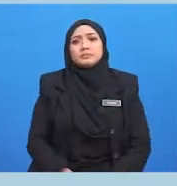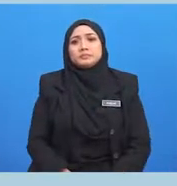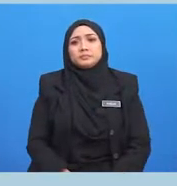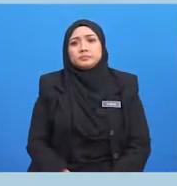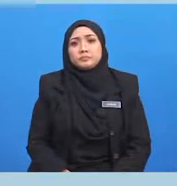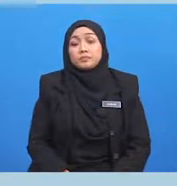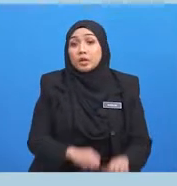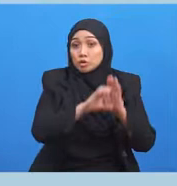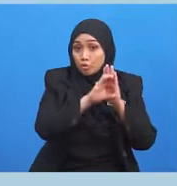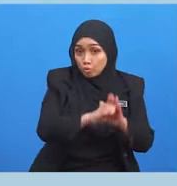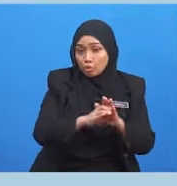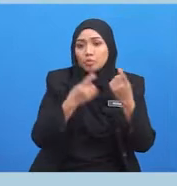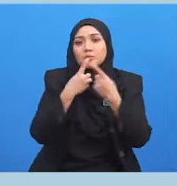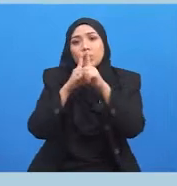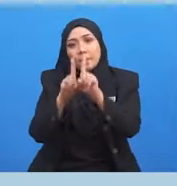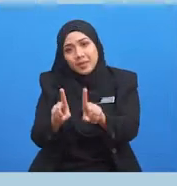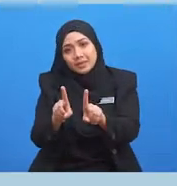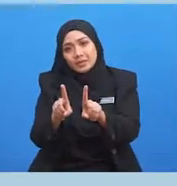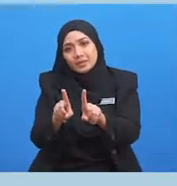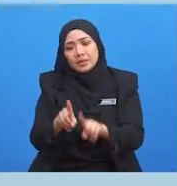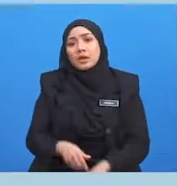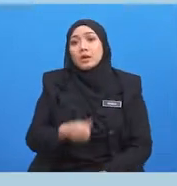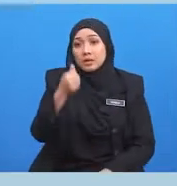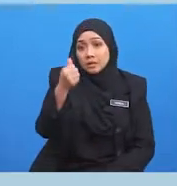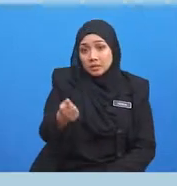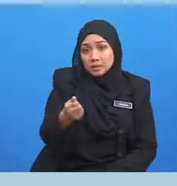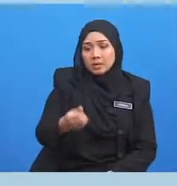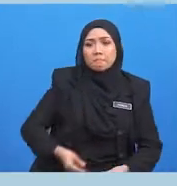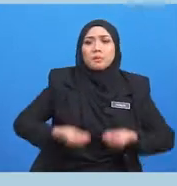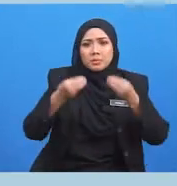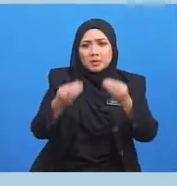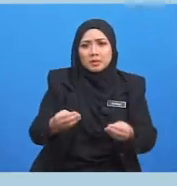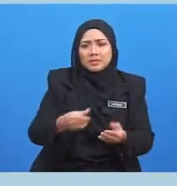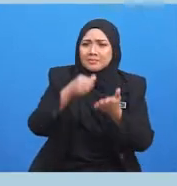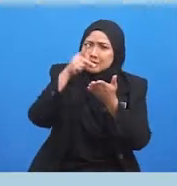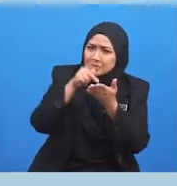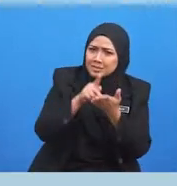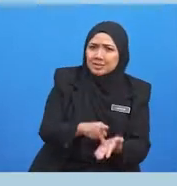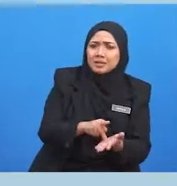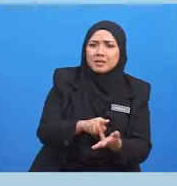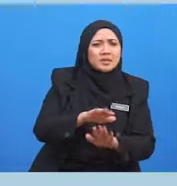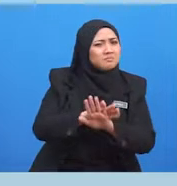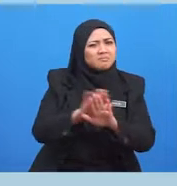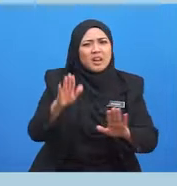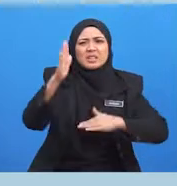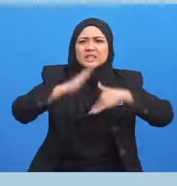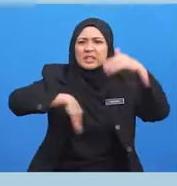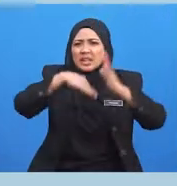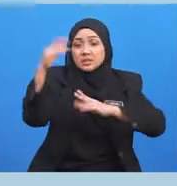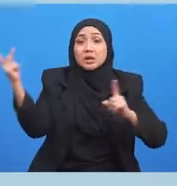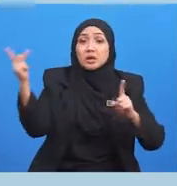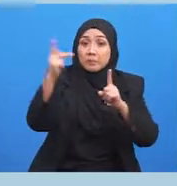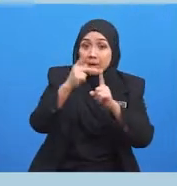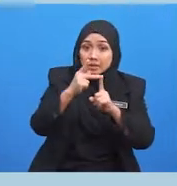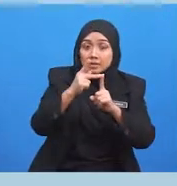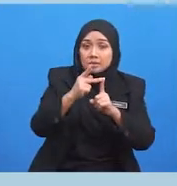Okey, contoh jawapan, ia memberi kesan tidak selesa kepada